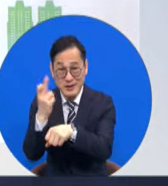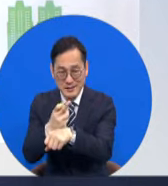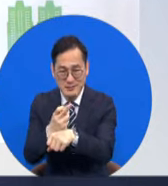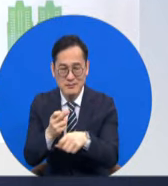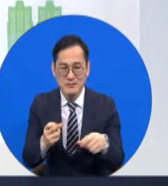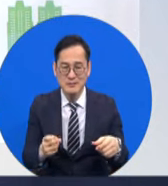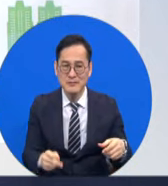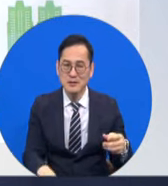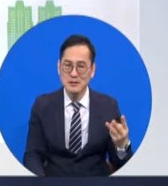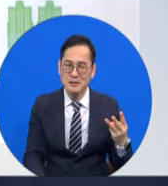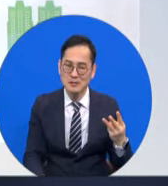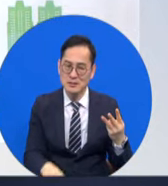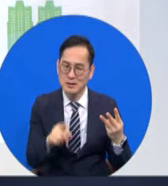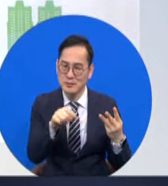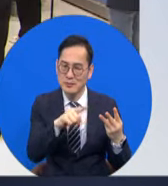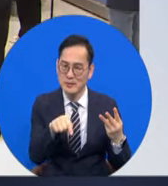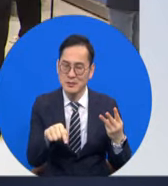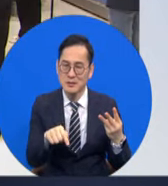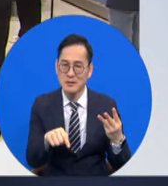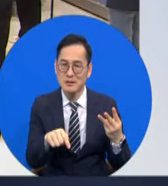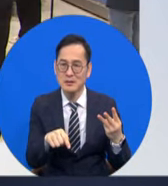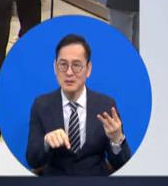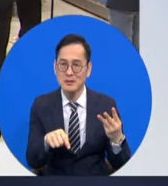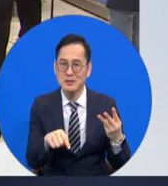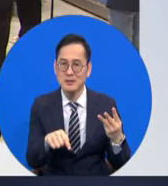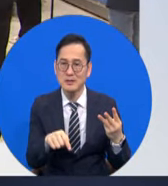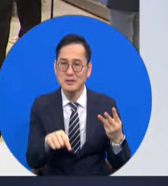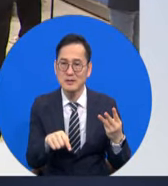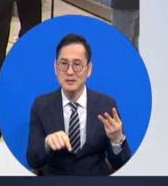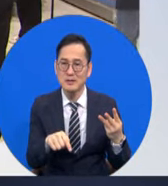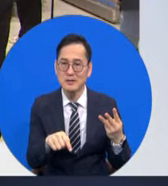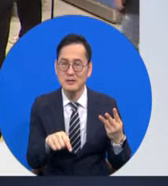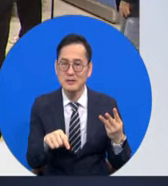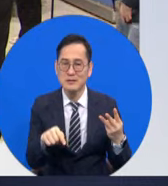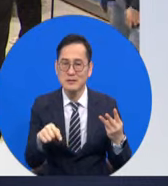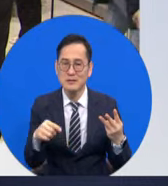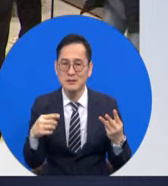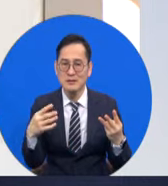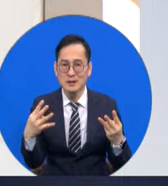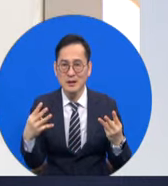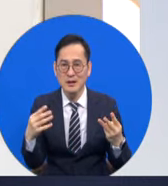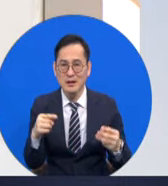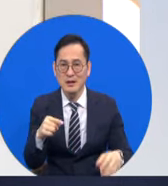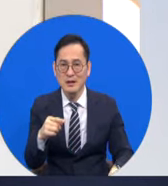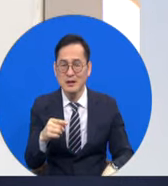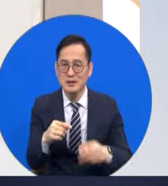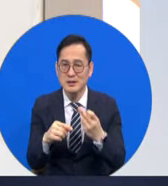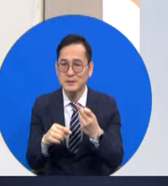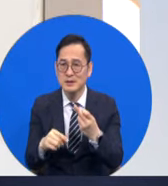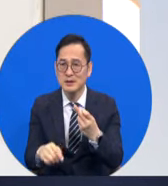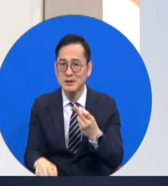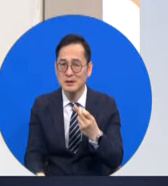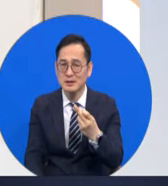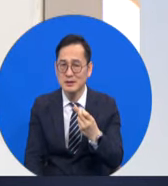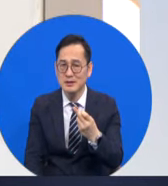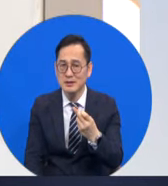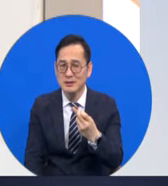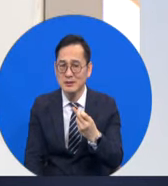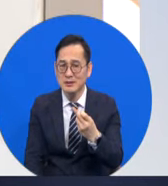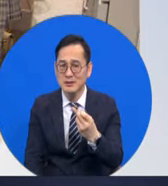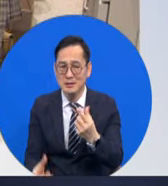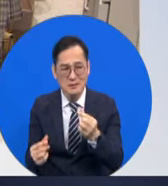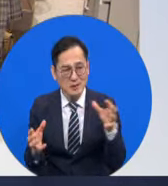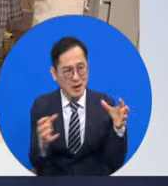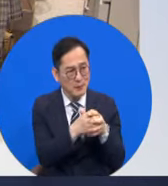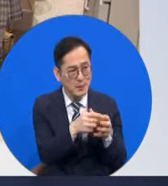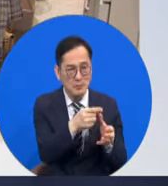출연하려고 좀 일찍 나와가지고 문 열자마자 한 6시 반쯤인가 가서 투표를 갔다가 했는데 본 투표를 했는데 사람들이 그렇게